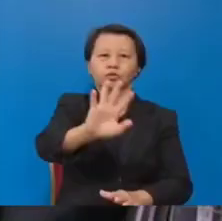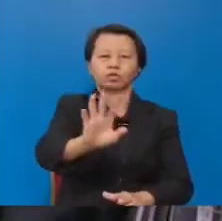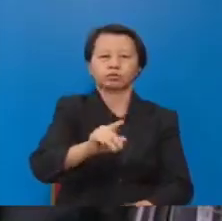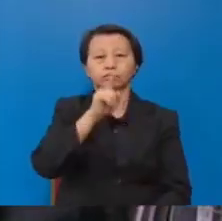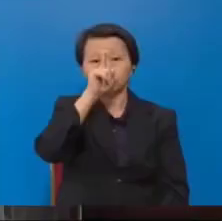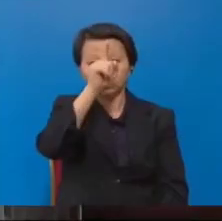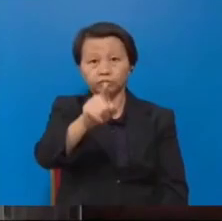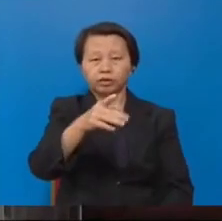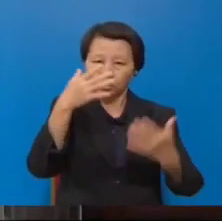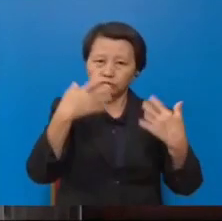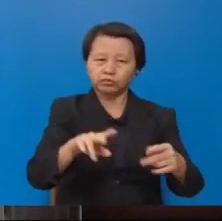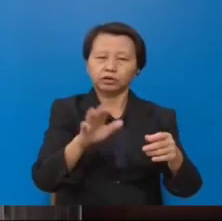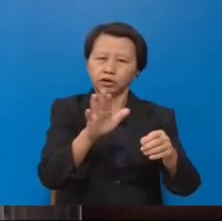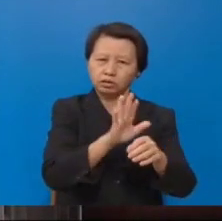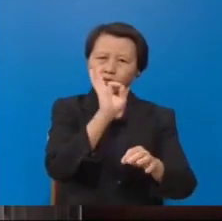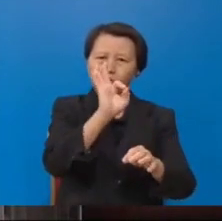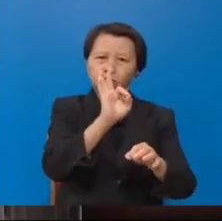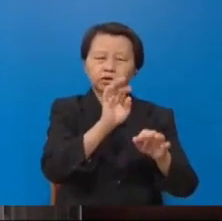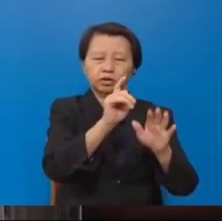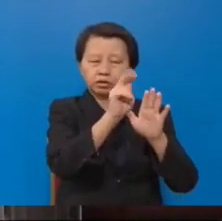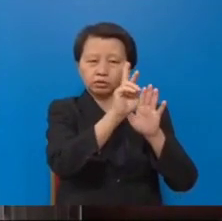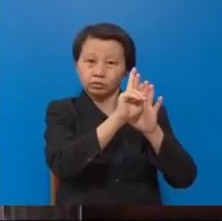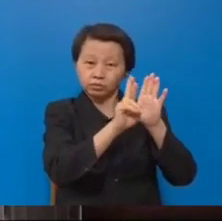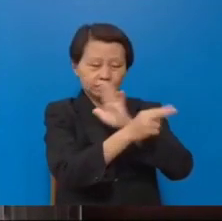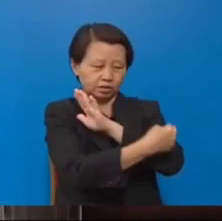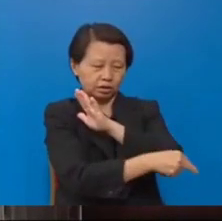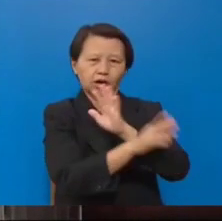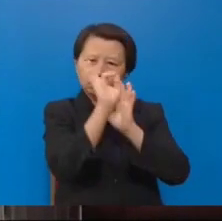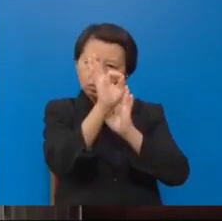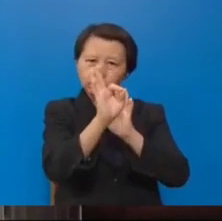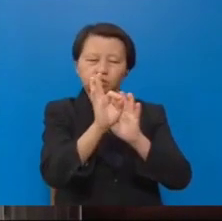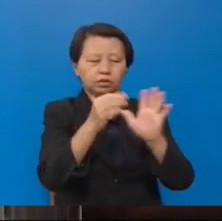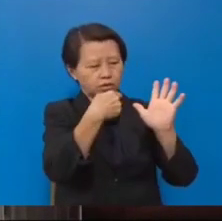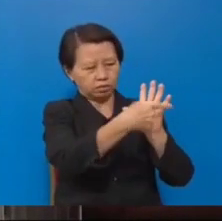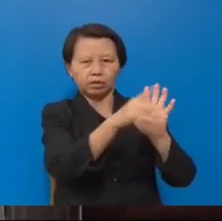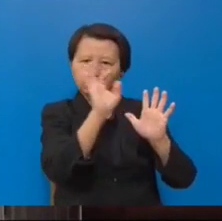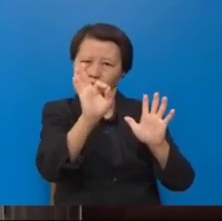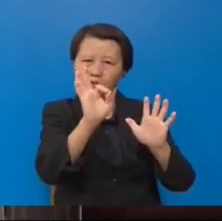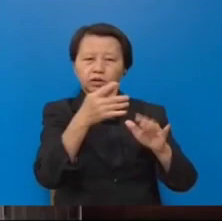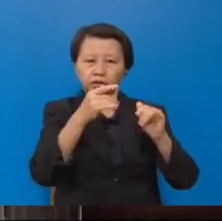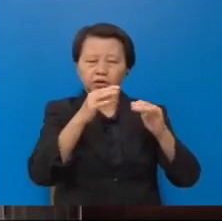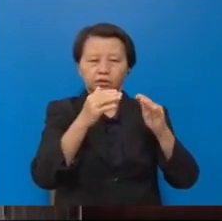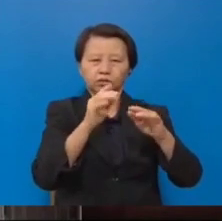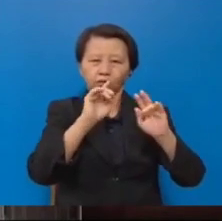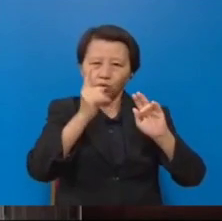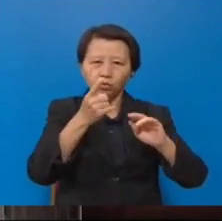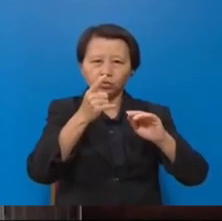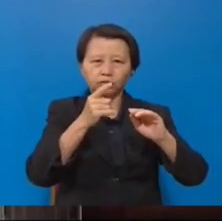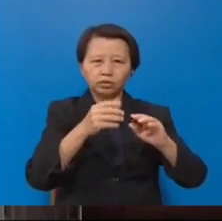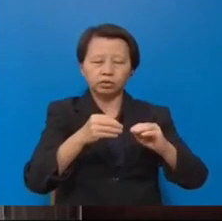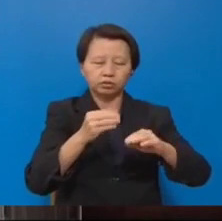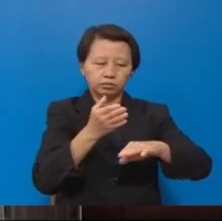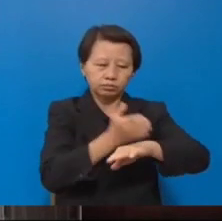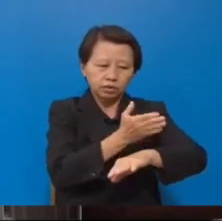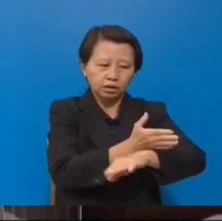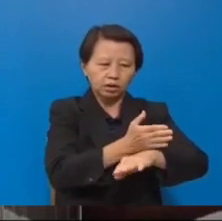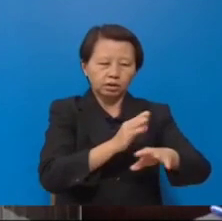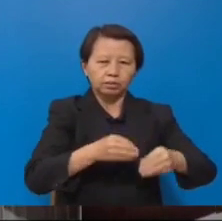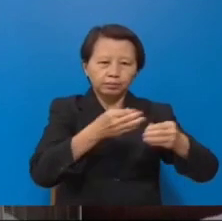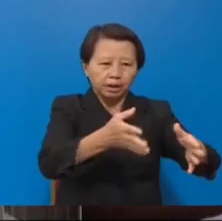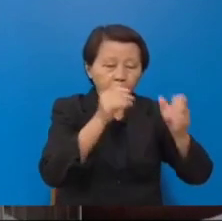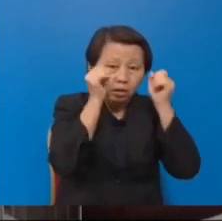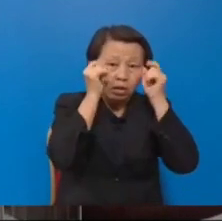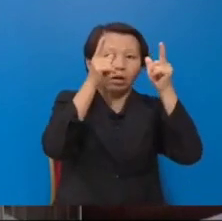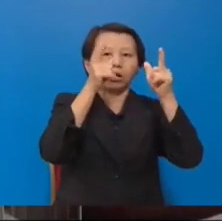Hai sebenarnya telah semuanya cuma kita perlu memegang segan ataupun menaikkan kesedaran dari segi